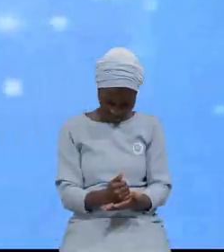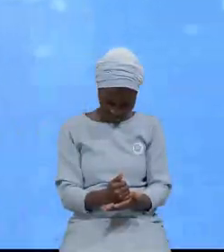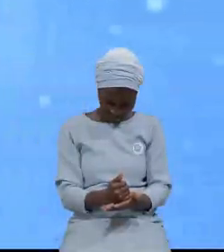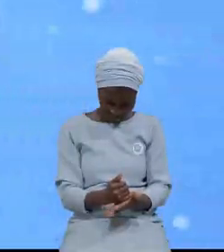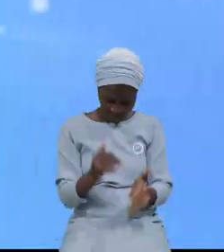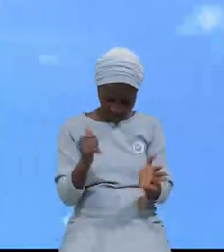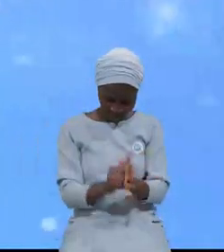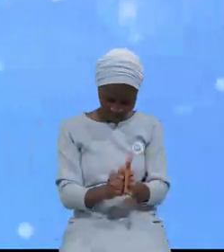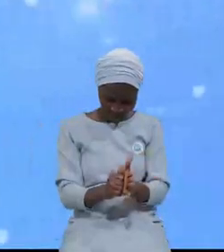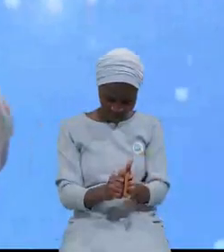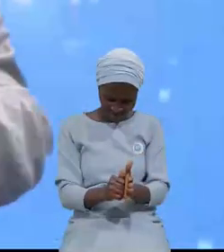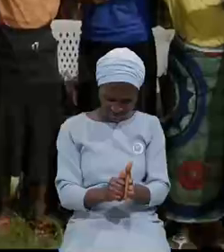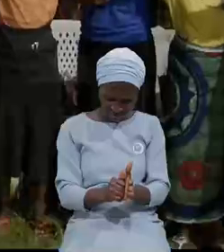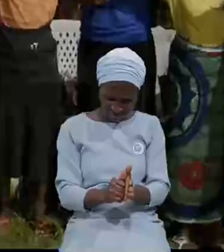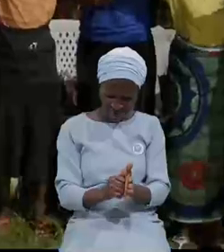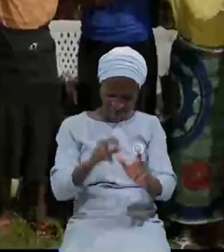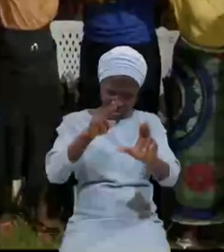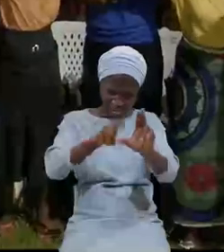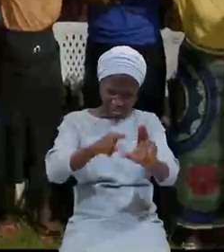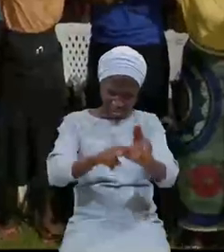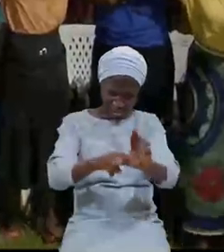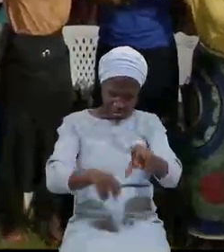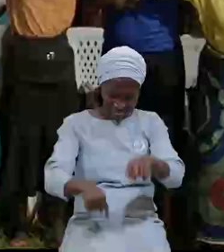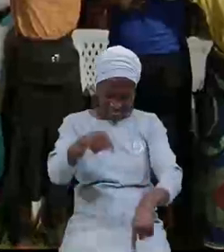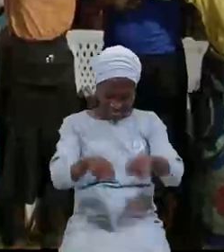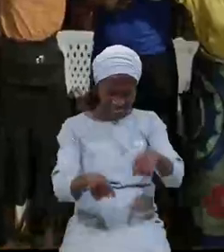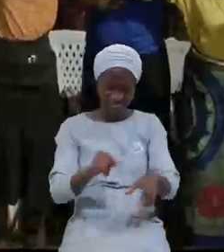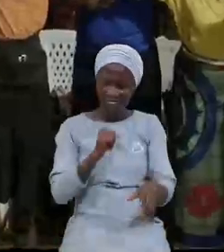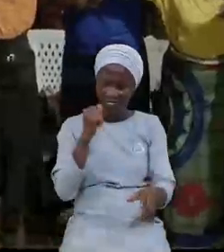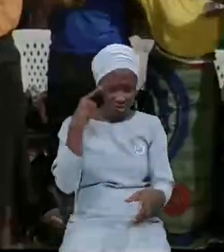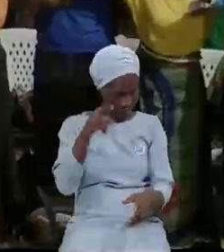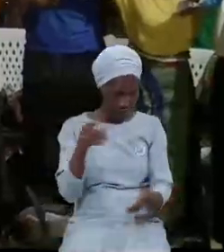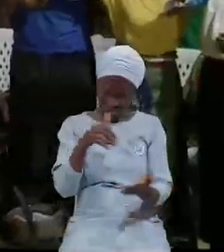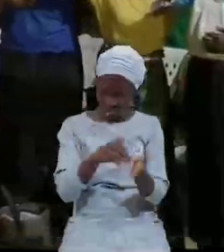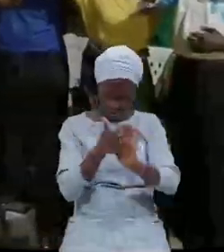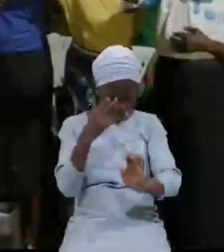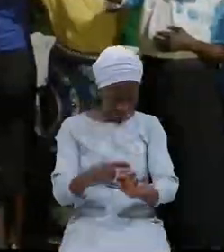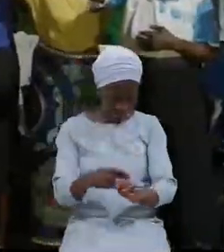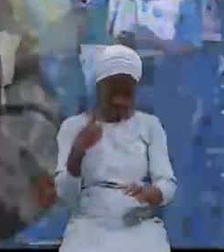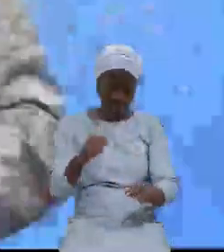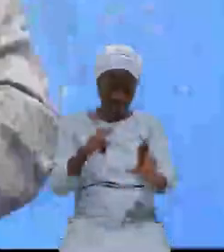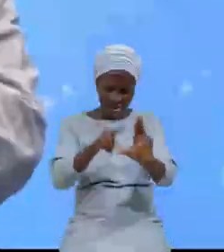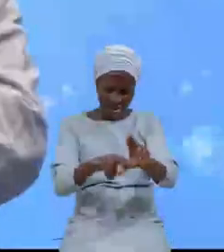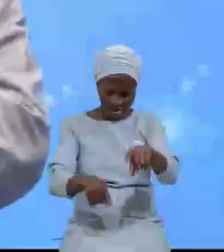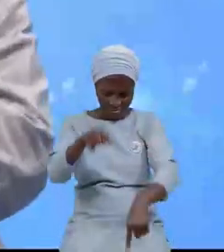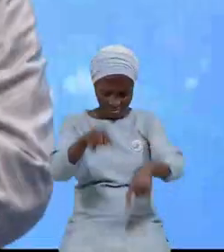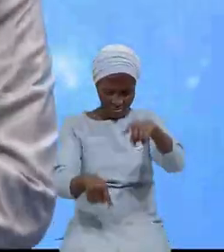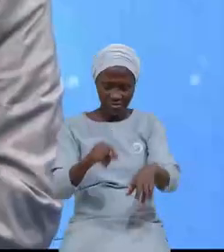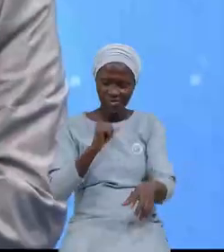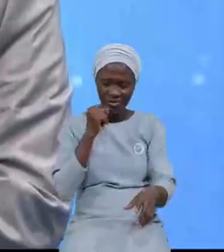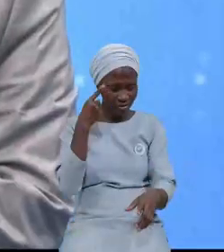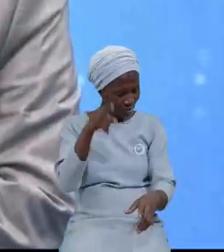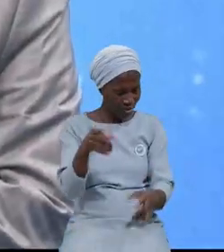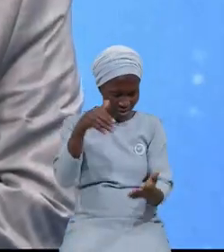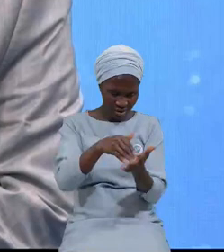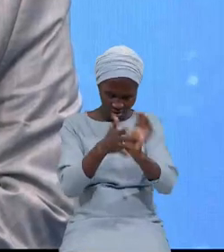Jésus ce fauteuil roulant n'est plus pour toi les béquill ne sont plus pour toi